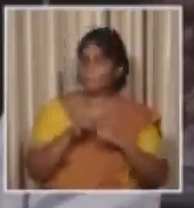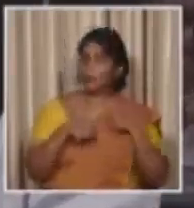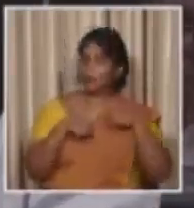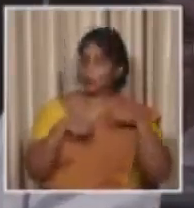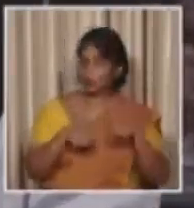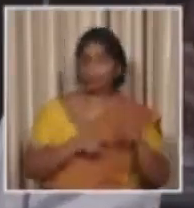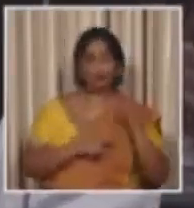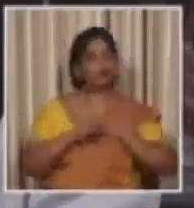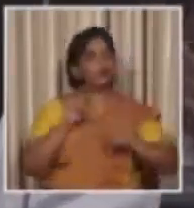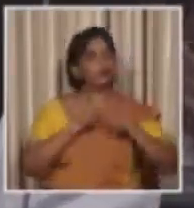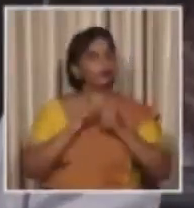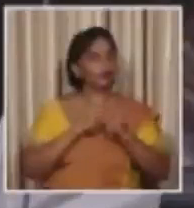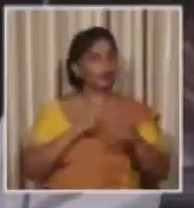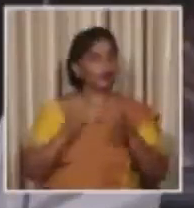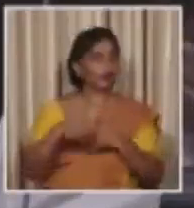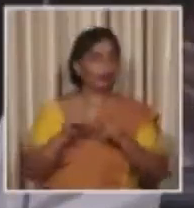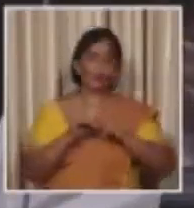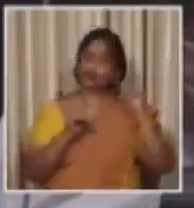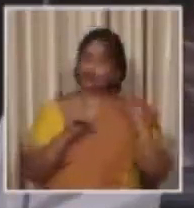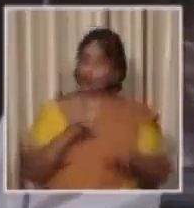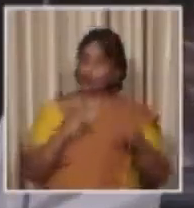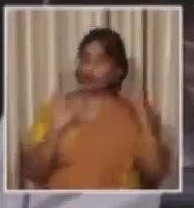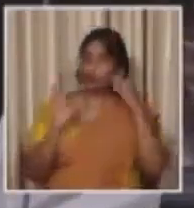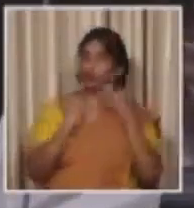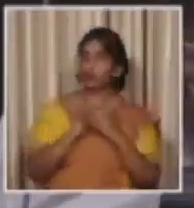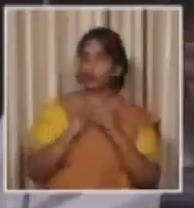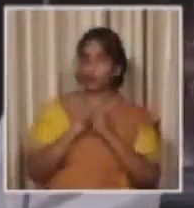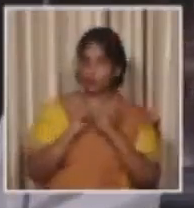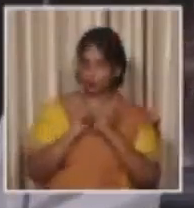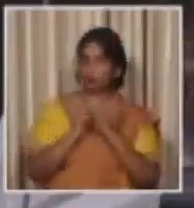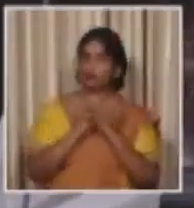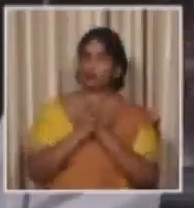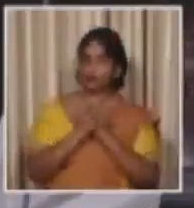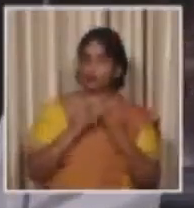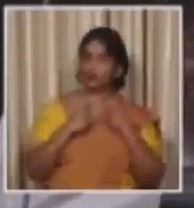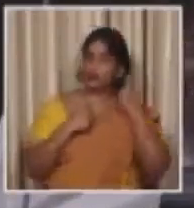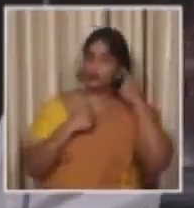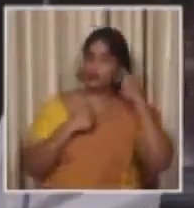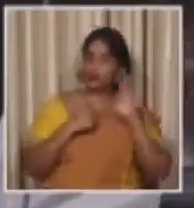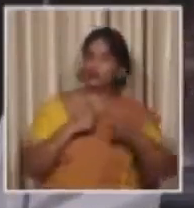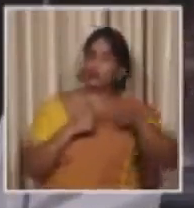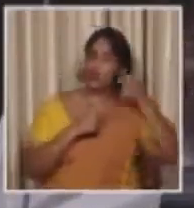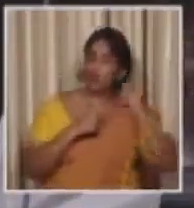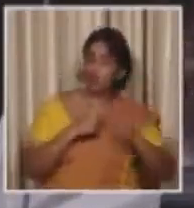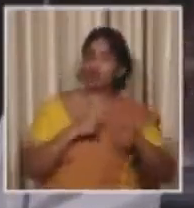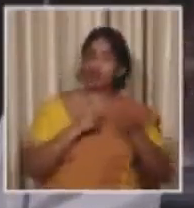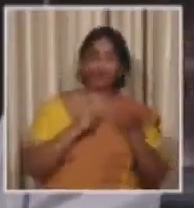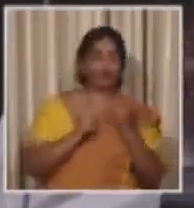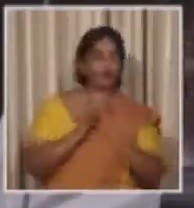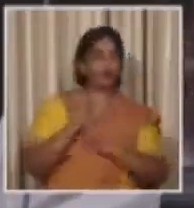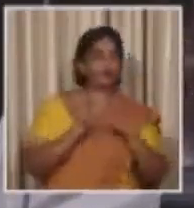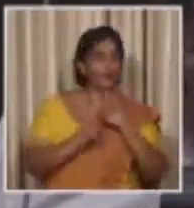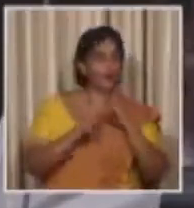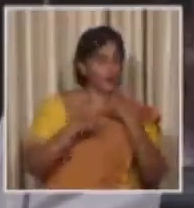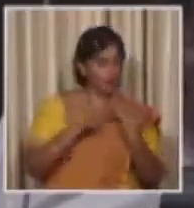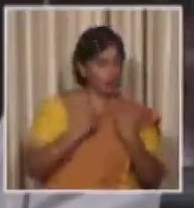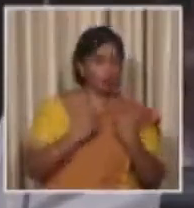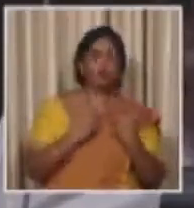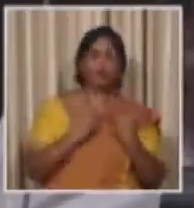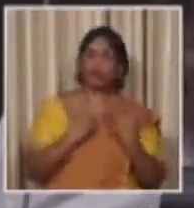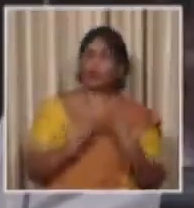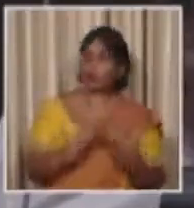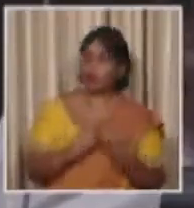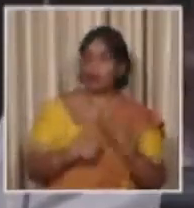දැන්ටමත් සාකච්ඡා කරගෙන යනවා කැබිනට් මණ්ඩලයේ. ඒ විසඳුමට මට අවිශ්වාසයක් තියෙනවා. අපිට අනුමැතිය මුදල් අමාත්‍යාංශය තුල ලැබුණොත් අපිට